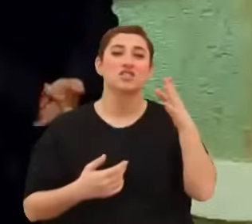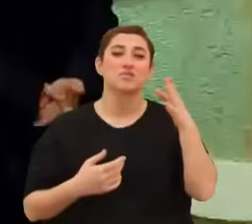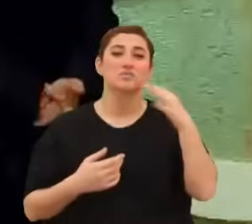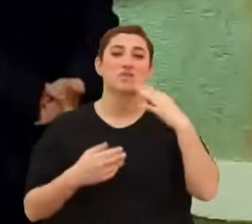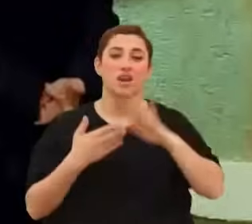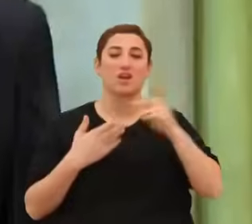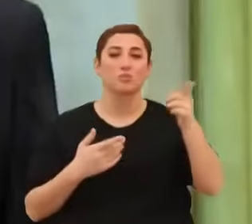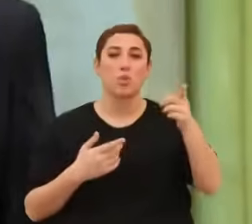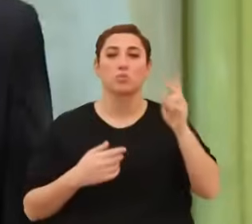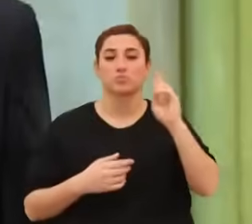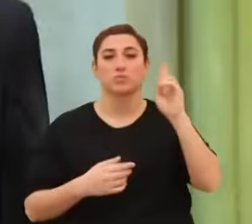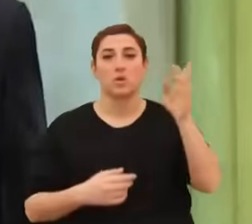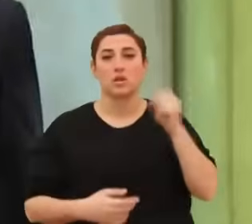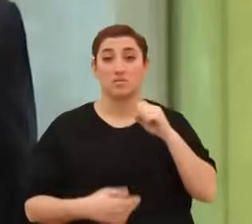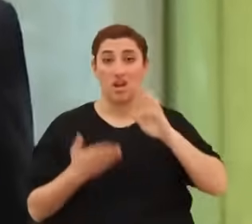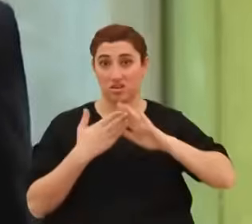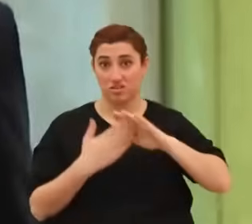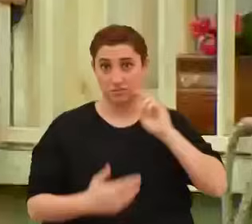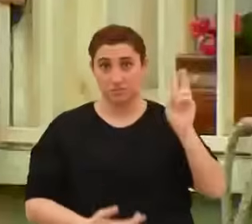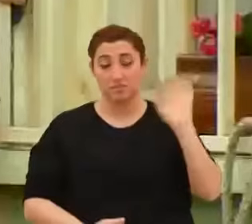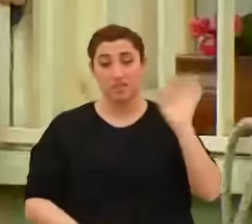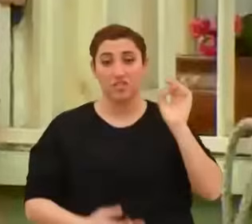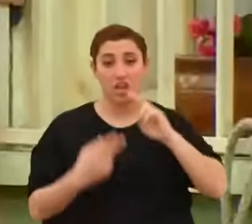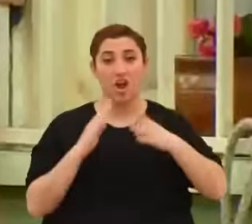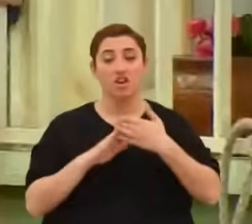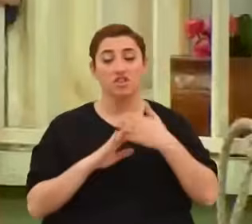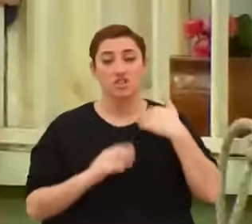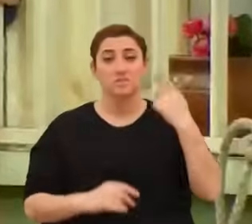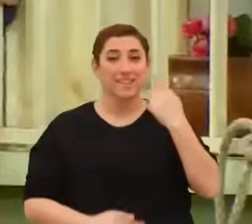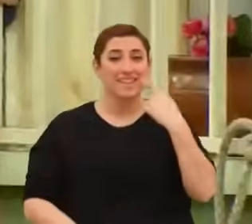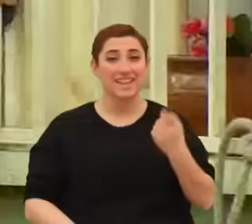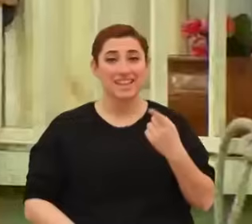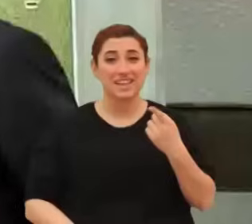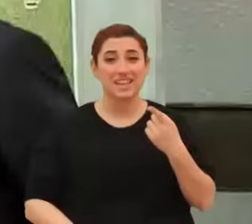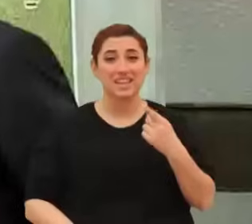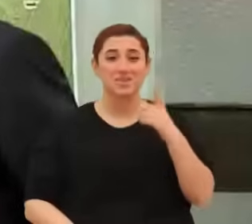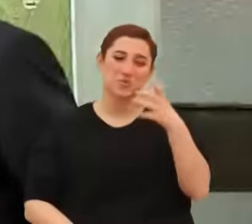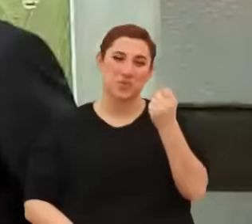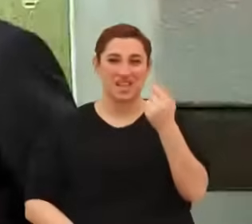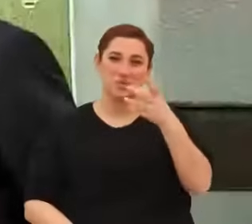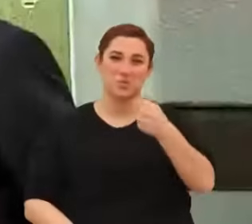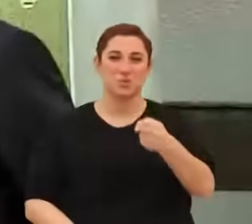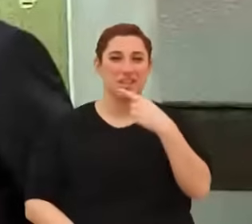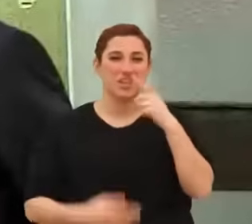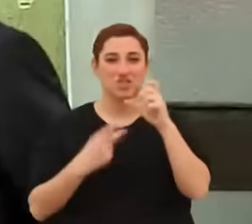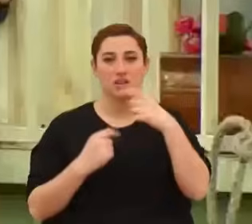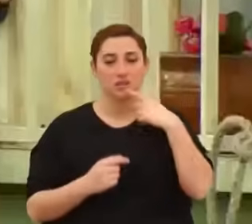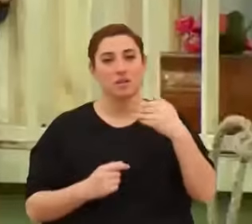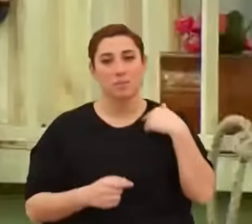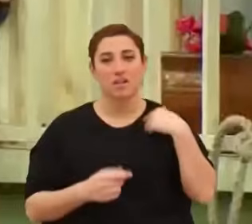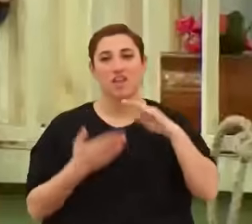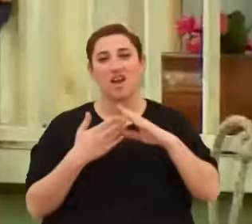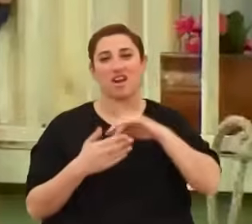bir arkadaş var onun koçu. Arkadaşın koçu? Ha arkadaşımın koçu dedi ki tutsan az dedi Çağatay dedi şunu dedi. Ben